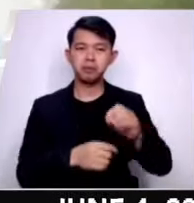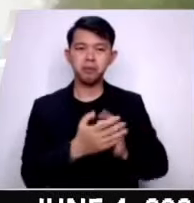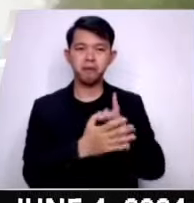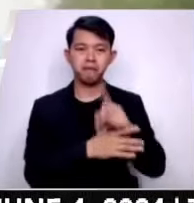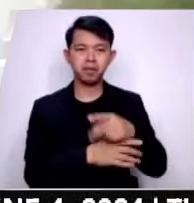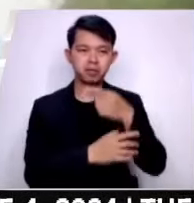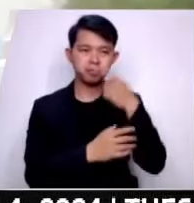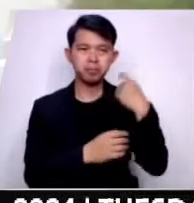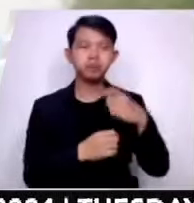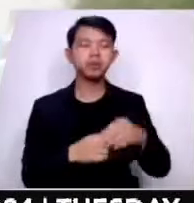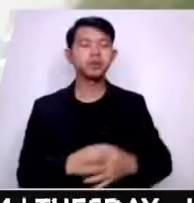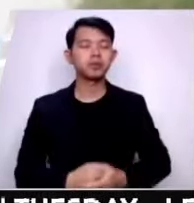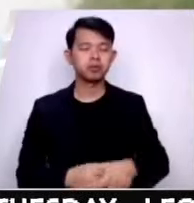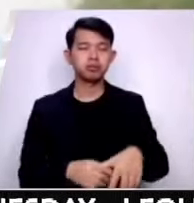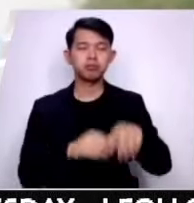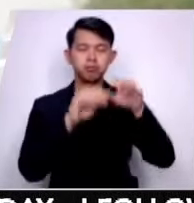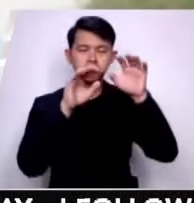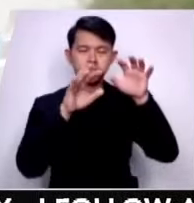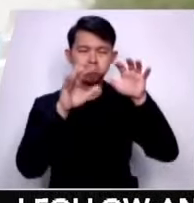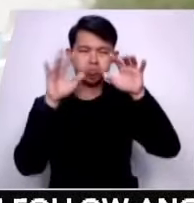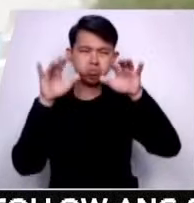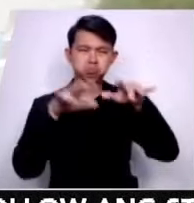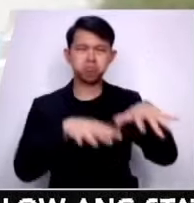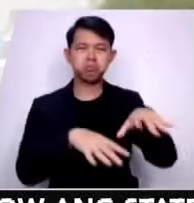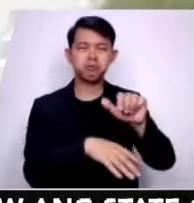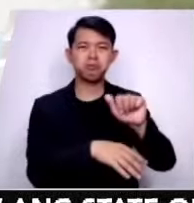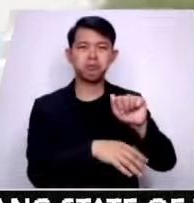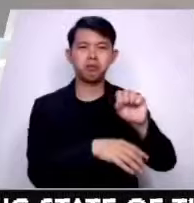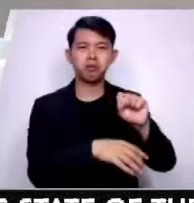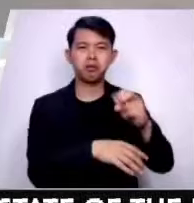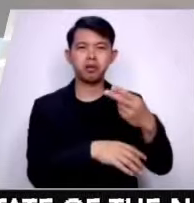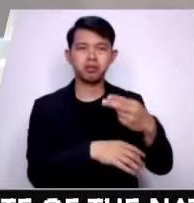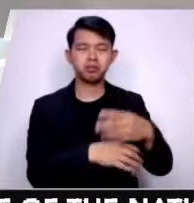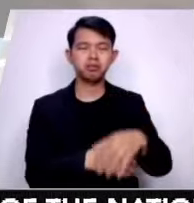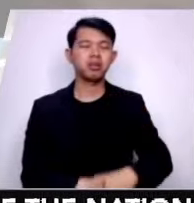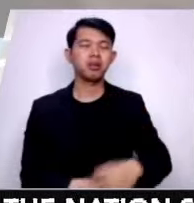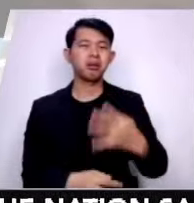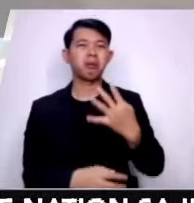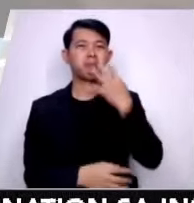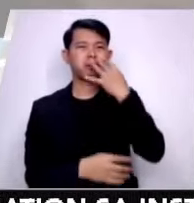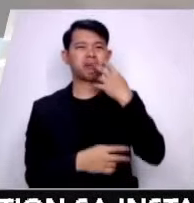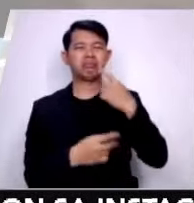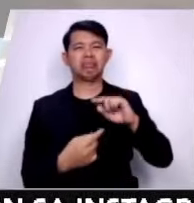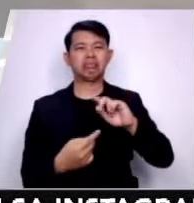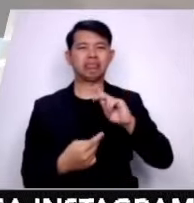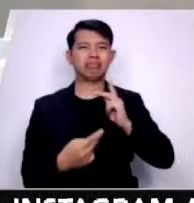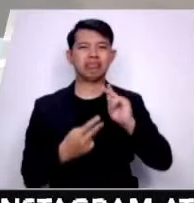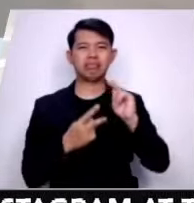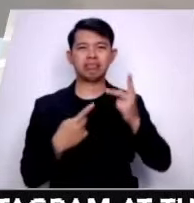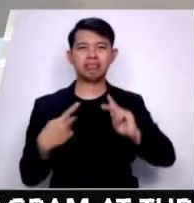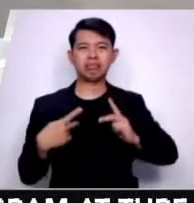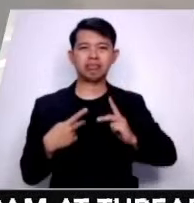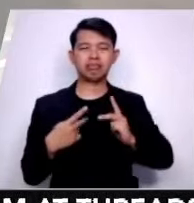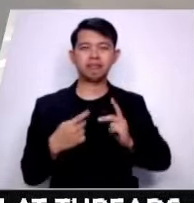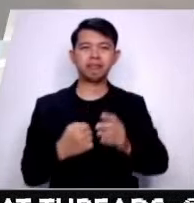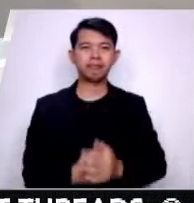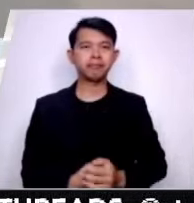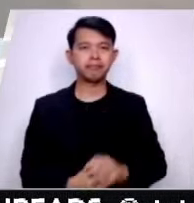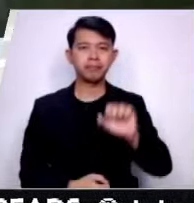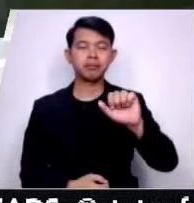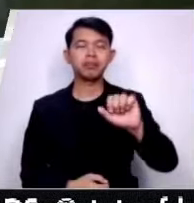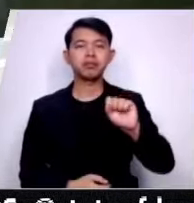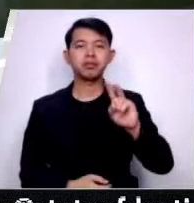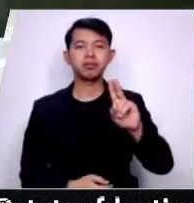at masakit sa ilong ang asupre. Nasa loob ng 4-kilometer radius permanent danger zone ang barangay Araal. Pero ayon kay